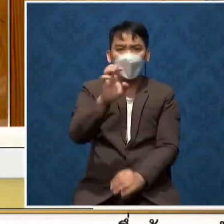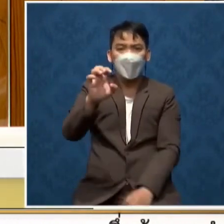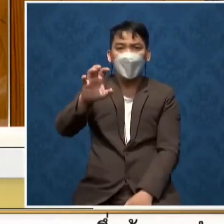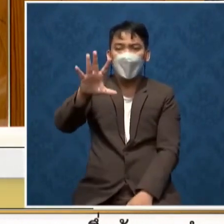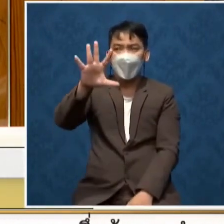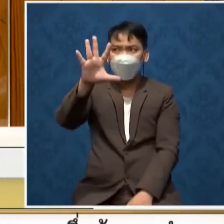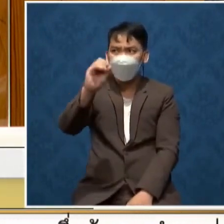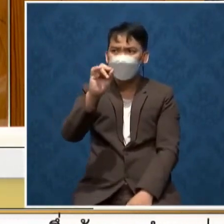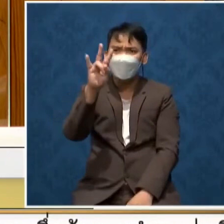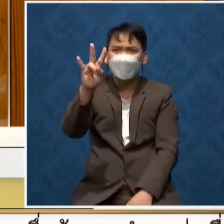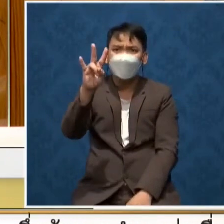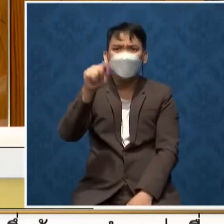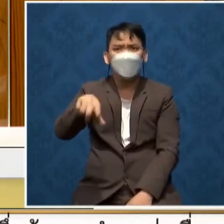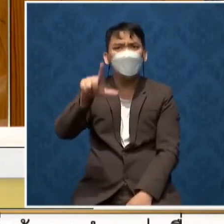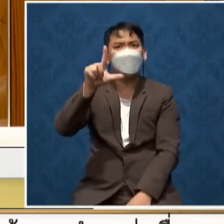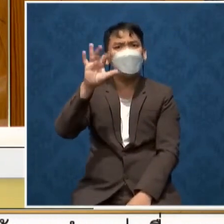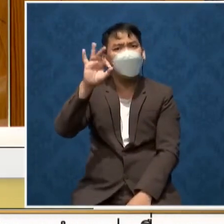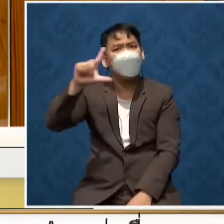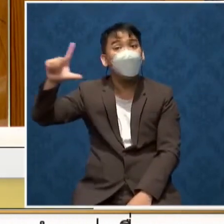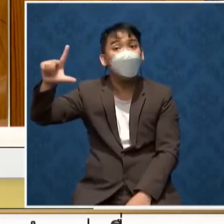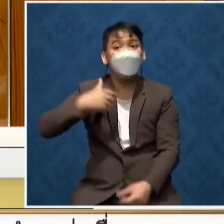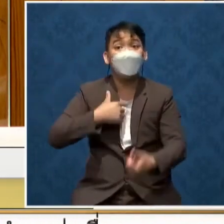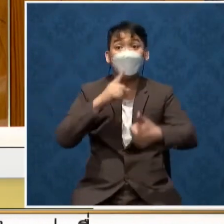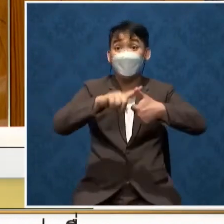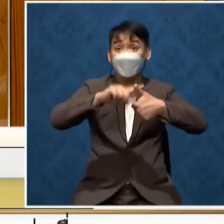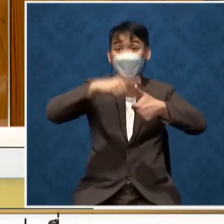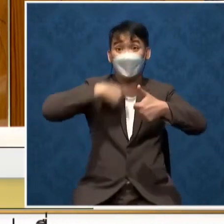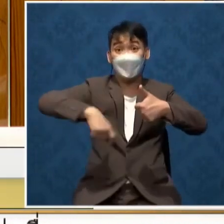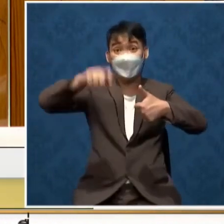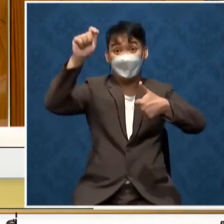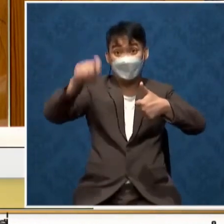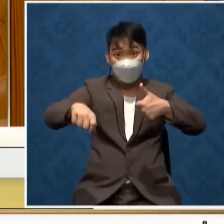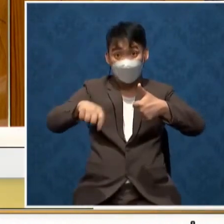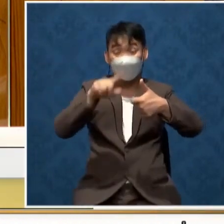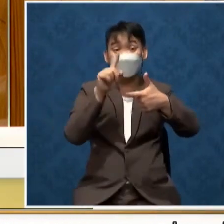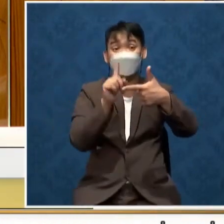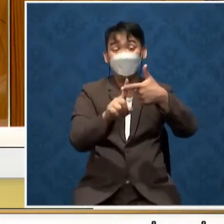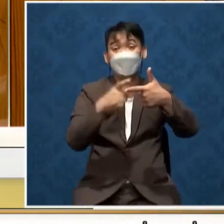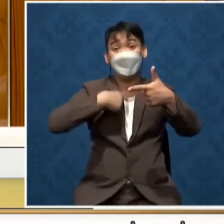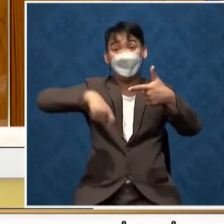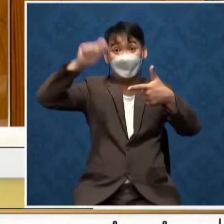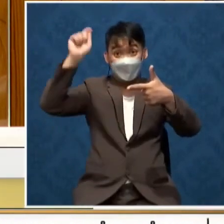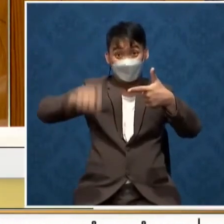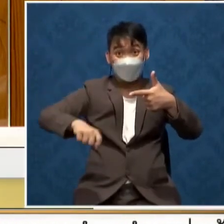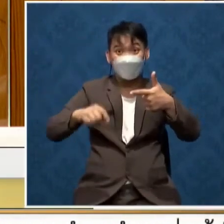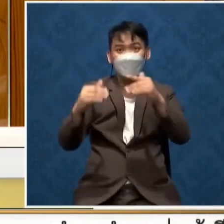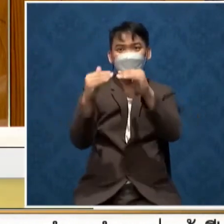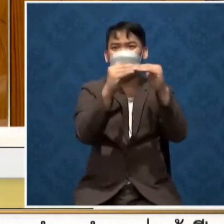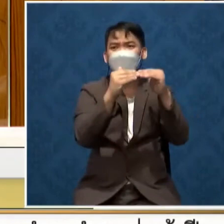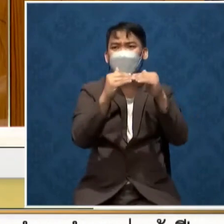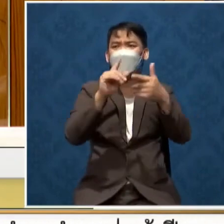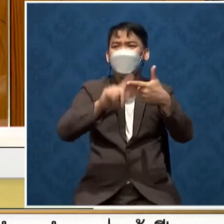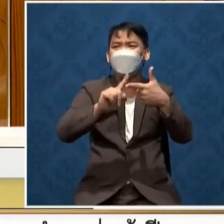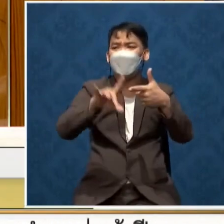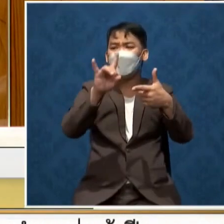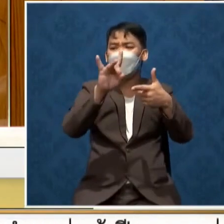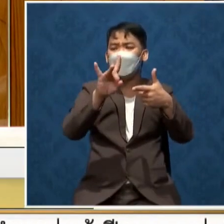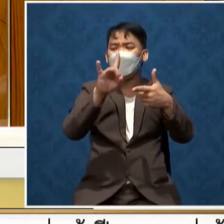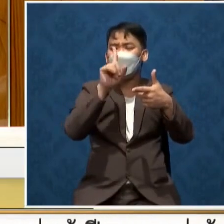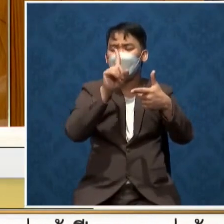657.98 ล้านบาทประกอบด้วยหน่วยงานของศาลยุติธรรมนะครับจำนวน